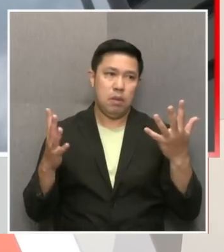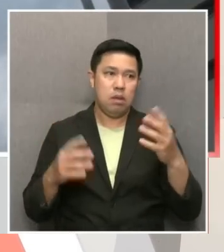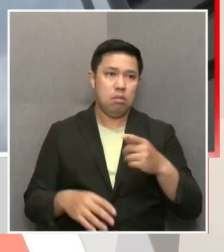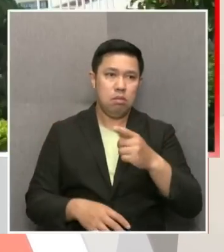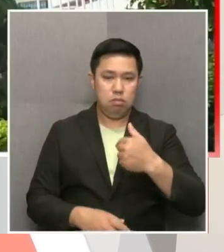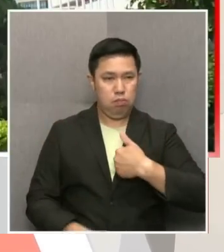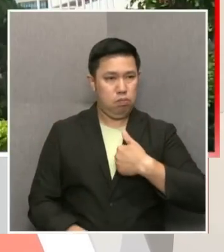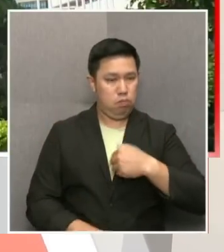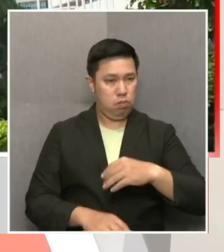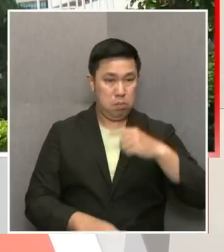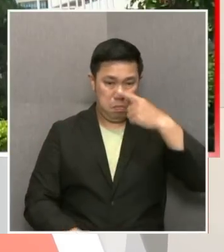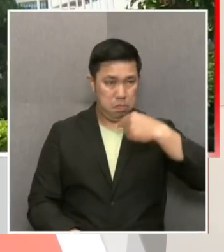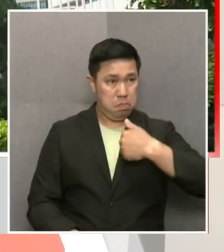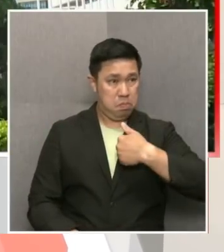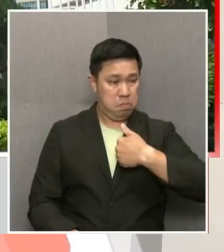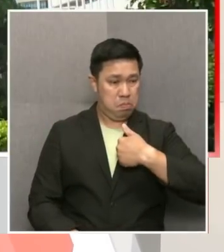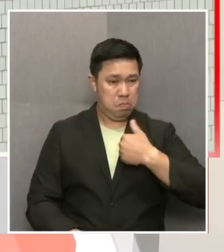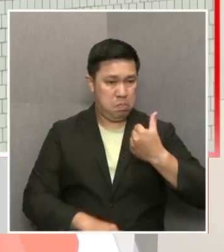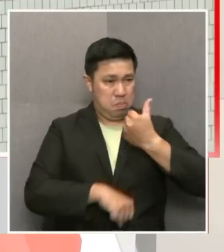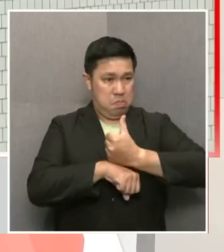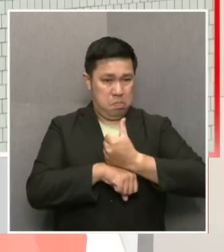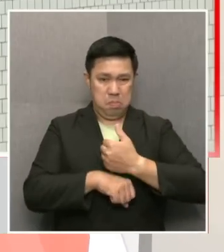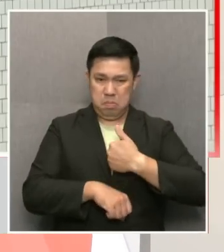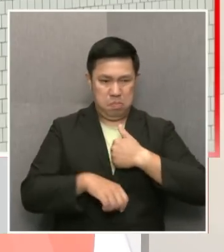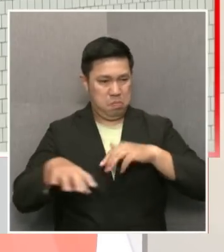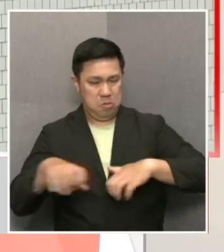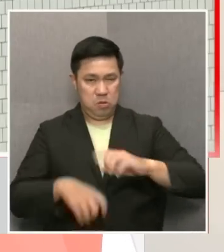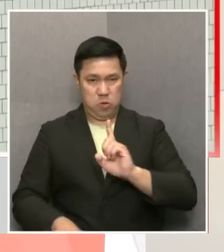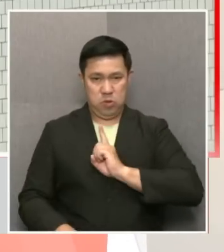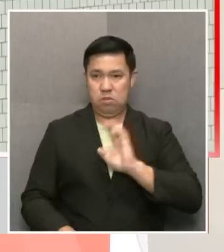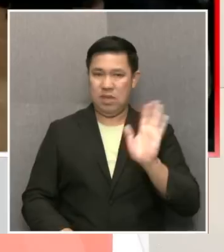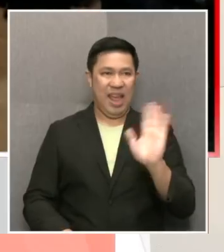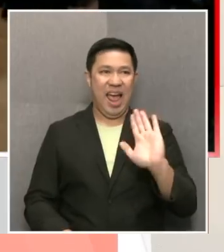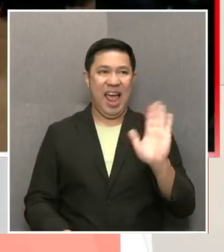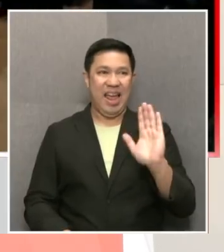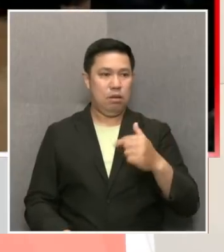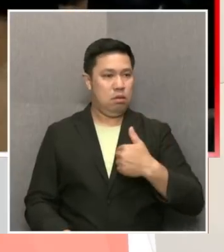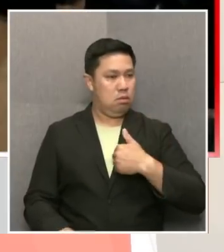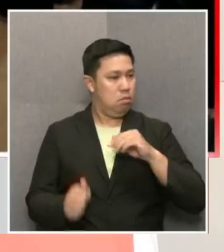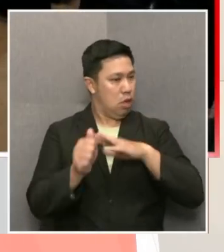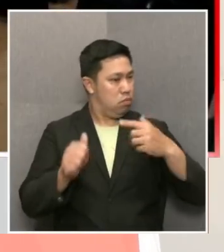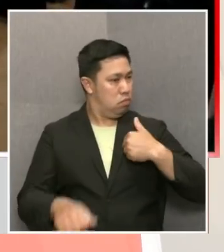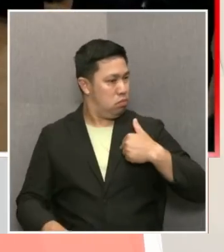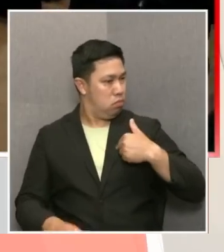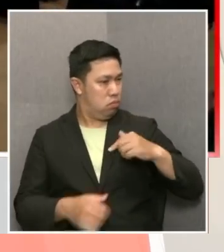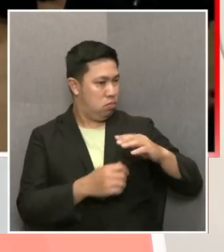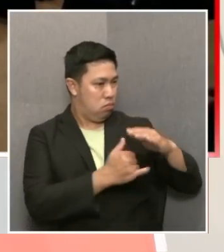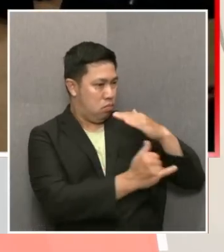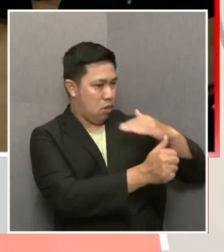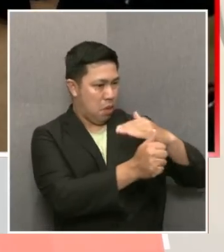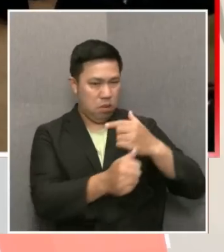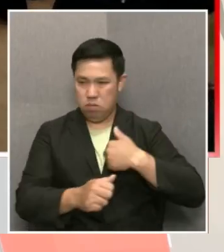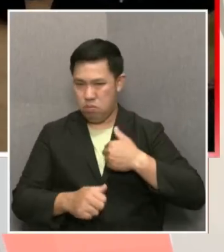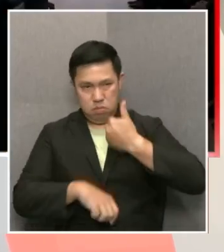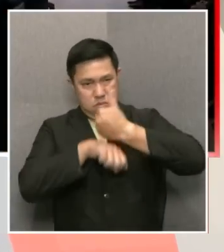ยกตัวเองเป็นผู้นำสหประชาชาติเพียงลำพังนะครับไม่มีใครสามารถยกตัวเองเป็นผู้นำอาเซียนตามลำพังแล้วก็คิดว่าตั